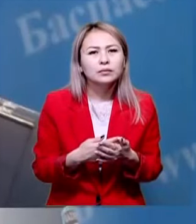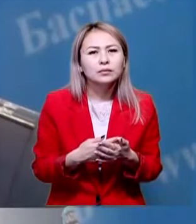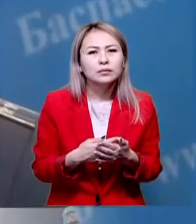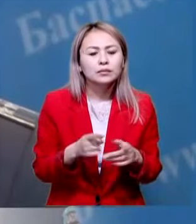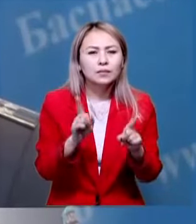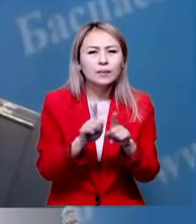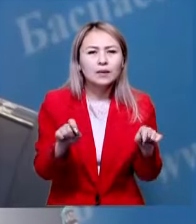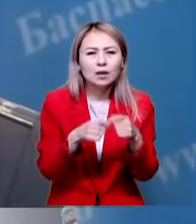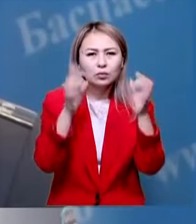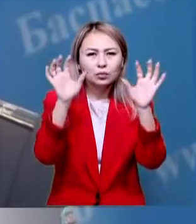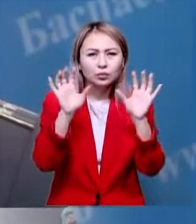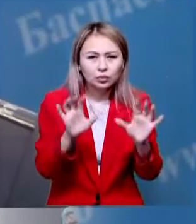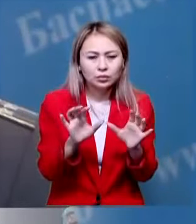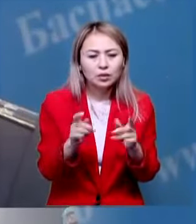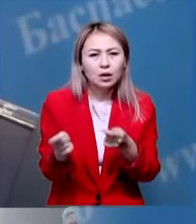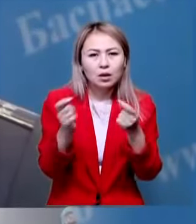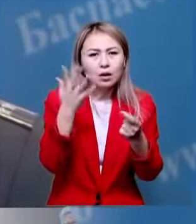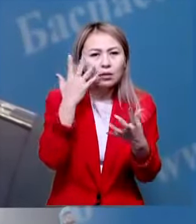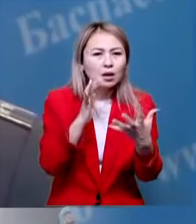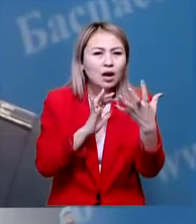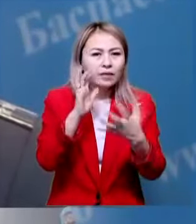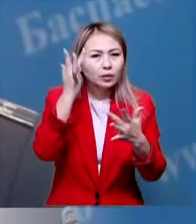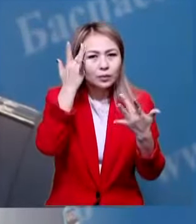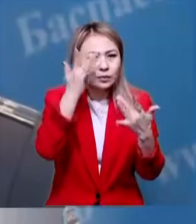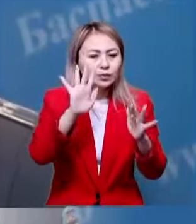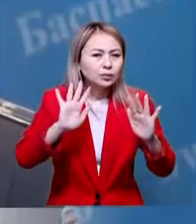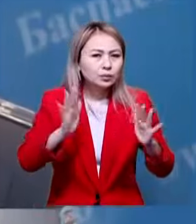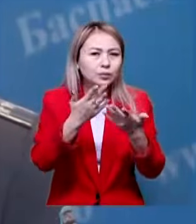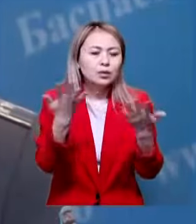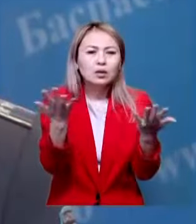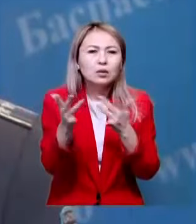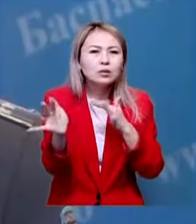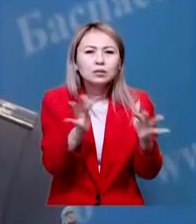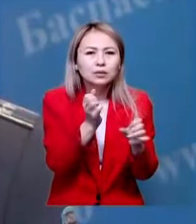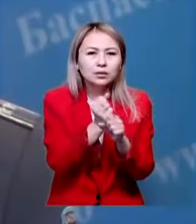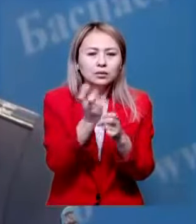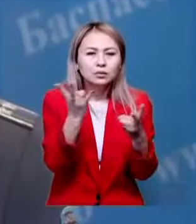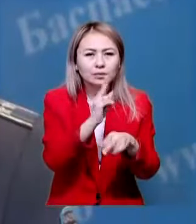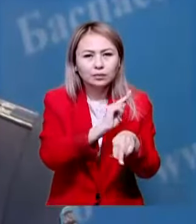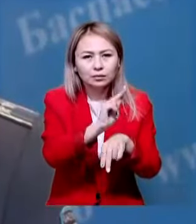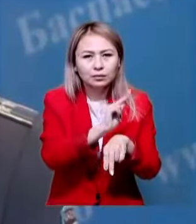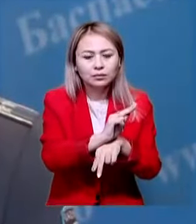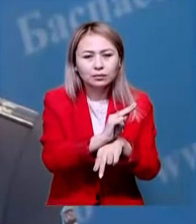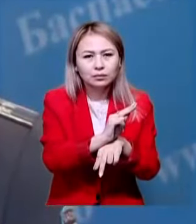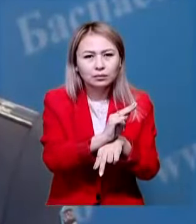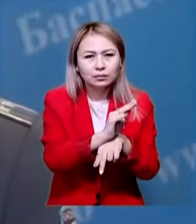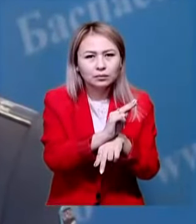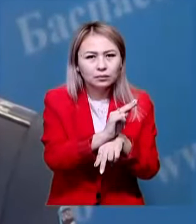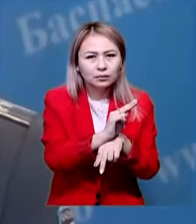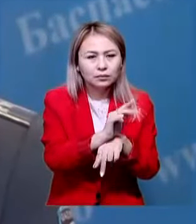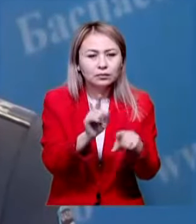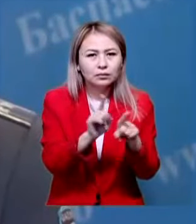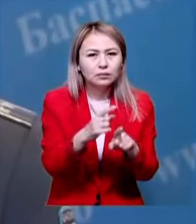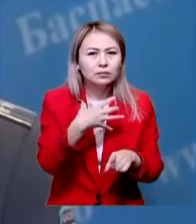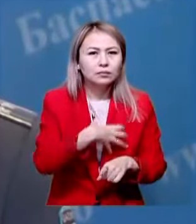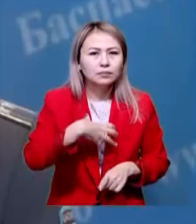құқық бұзушылық тасымалдау кезінде орын алған жағдайда қандай іс-әрекеттер жасау керектігі туралы оларға